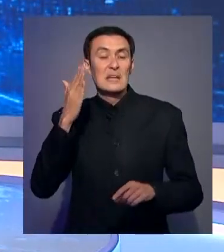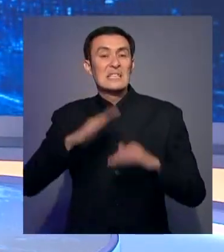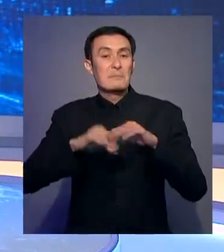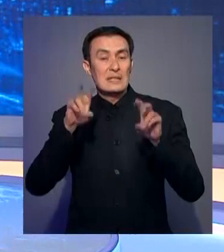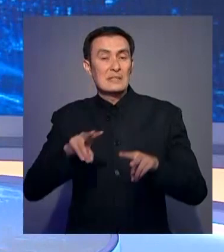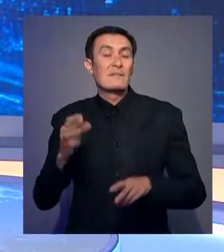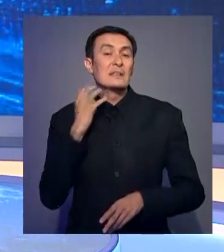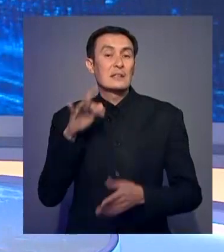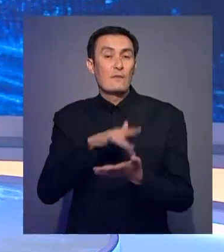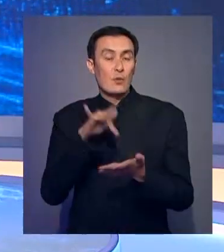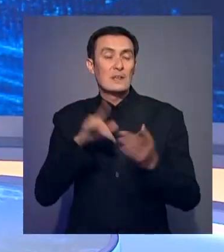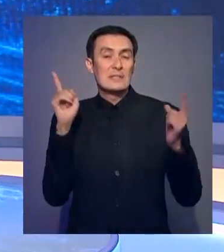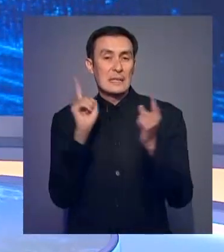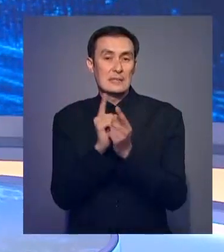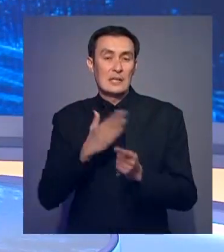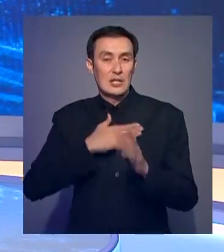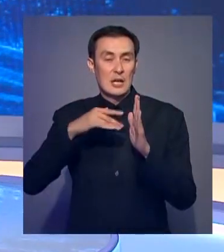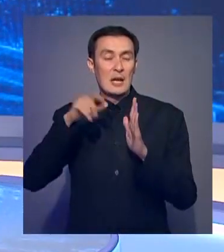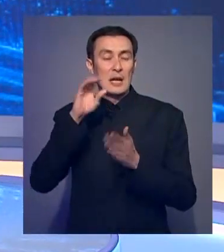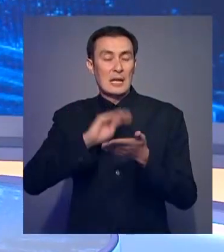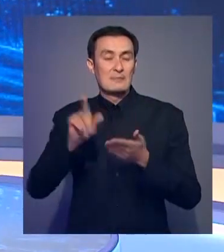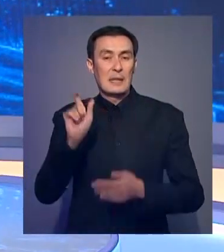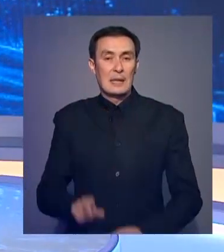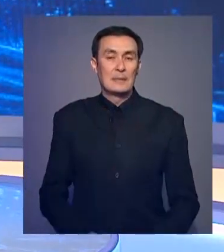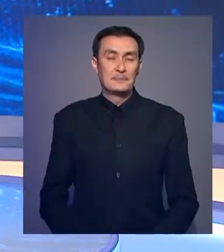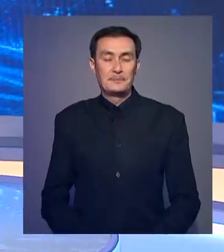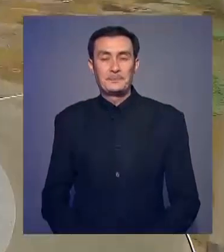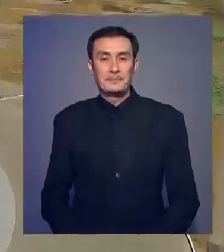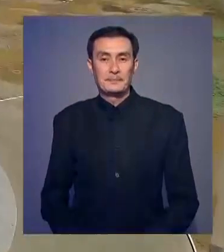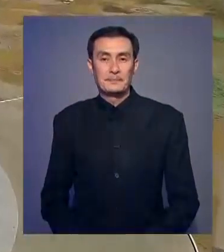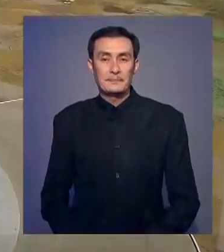исследователем в Кызылорде встретился наш корреспондент Алибек Байшуленов.